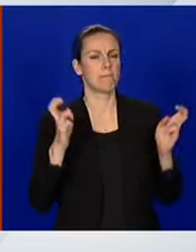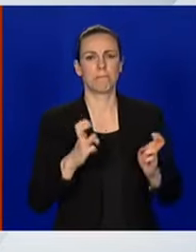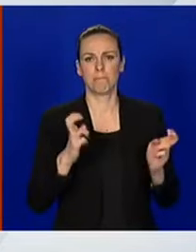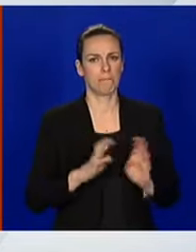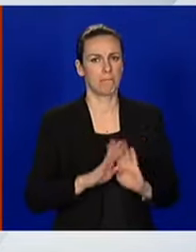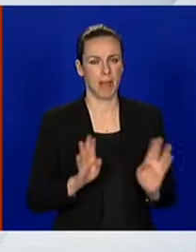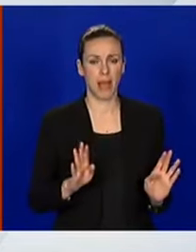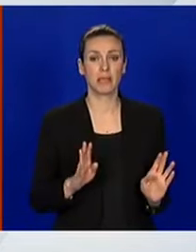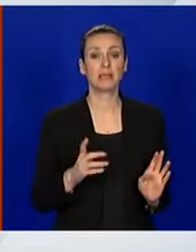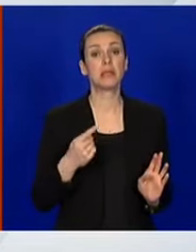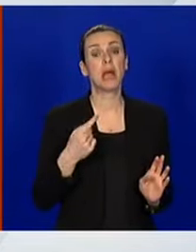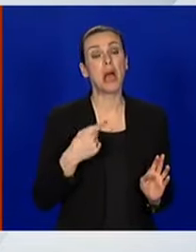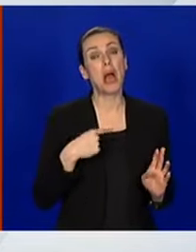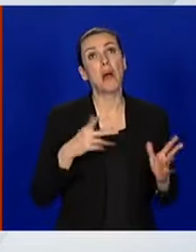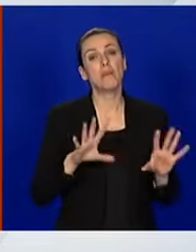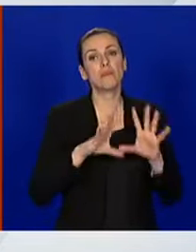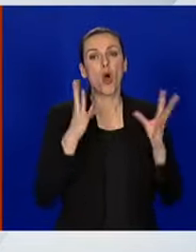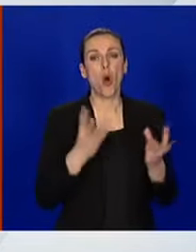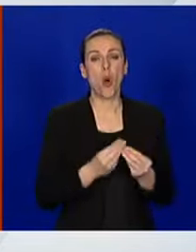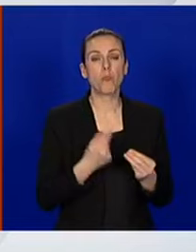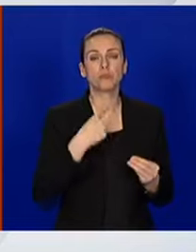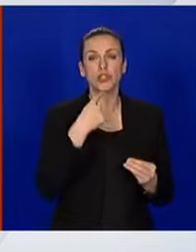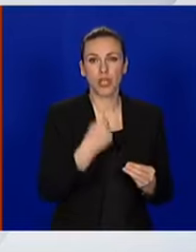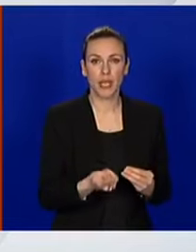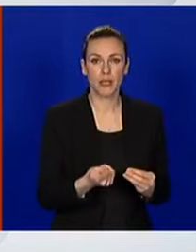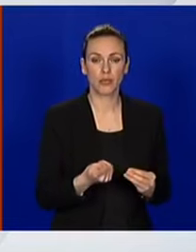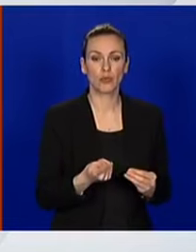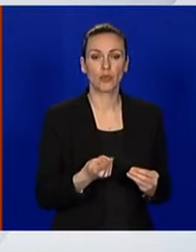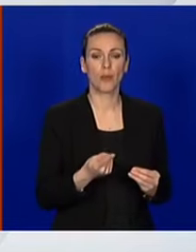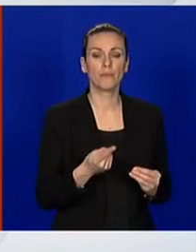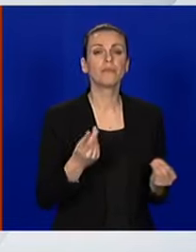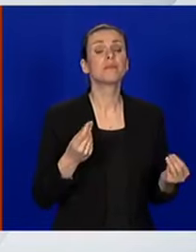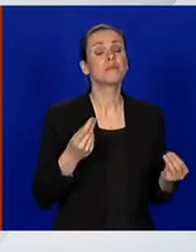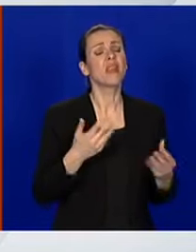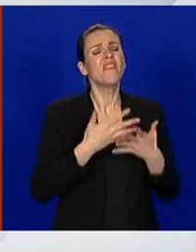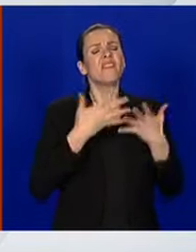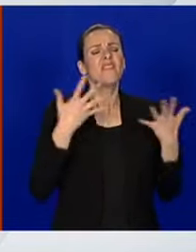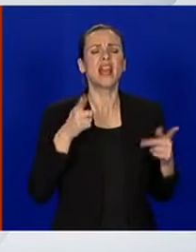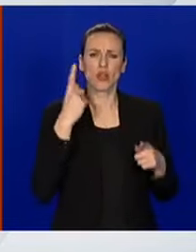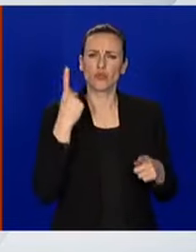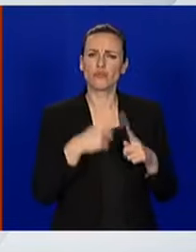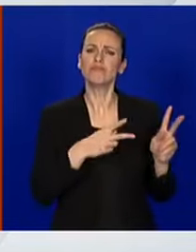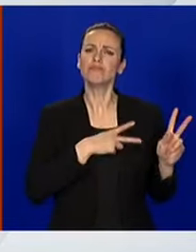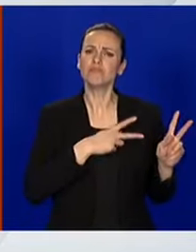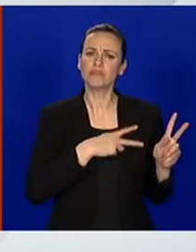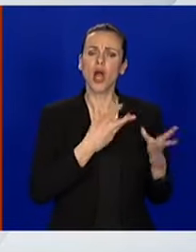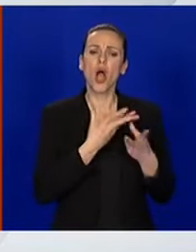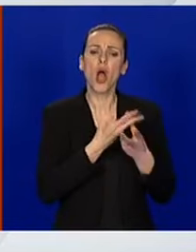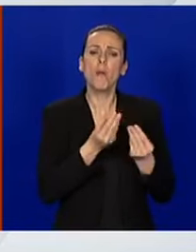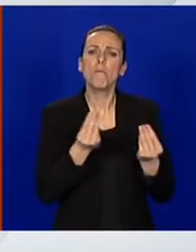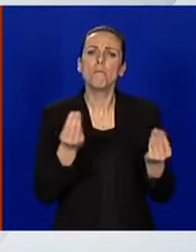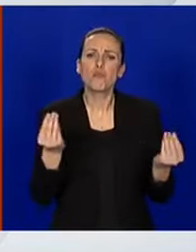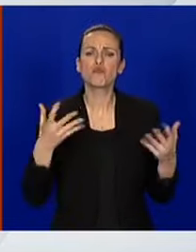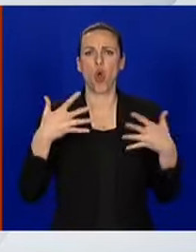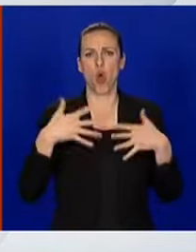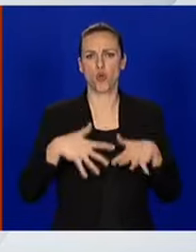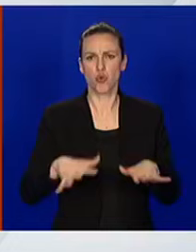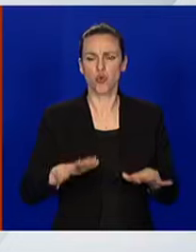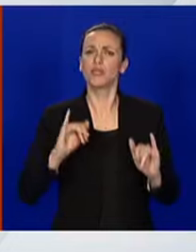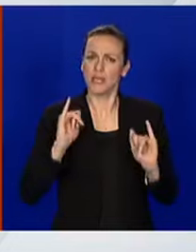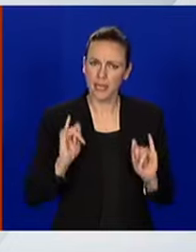Ono što mogu generalno reći, što je velika istina, najveći dio naših građana se